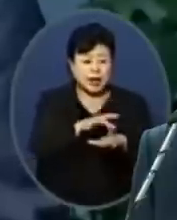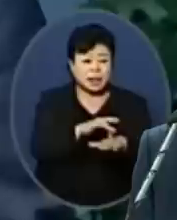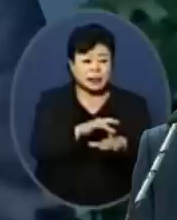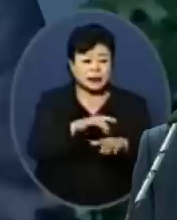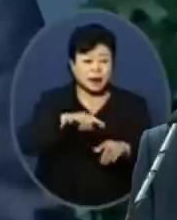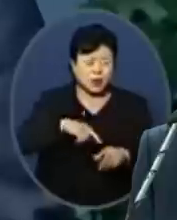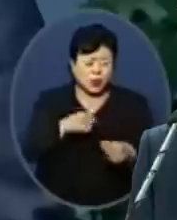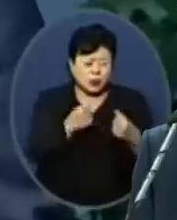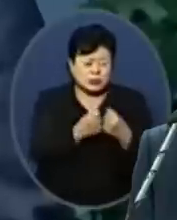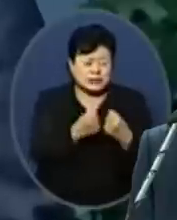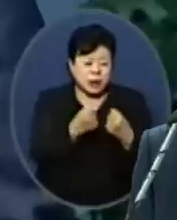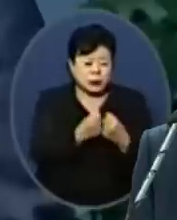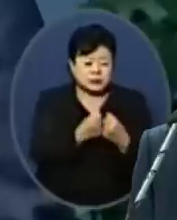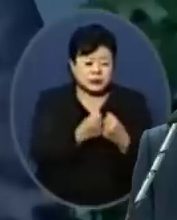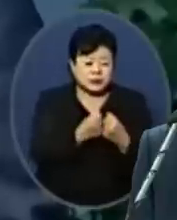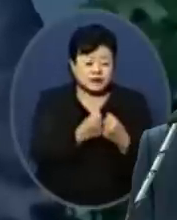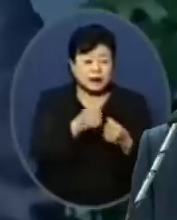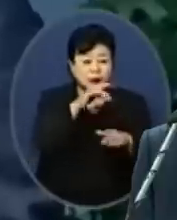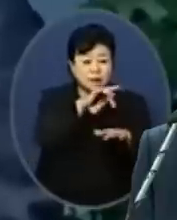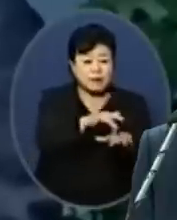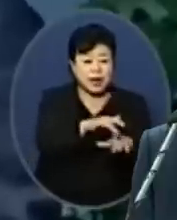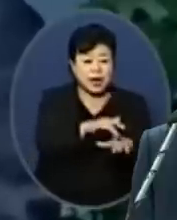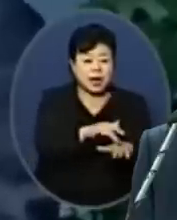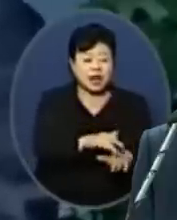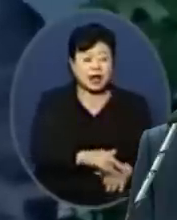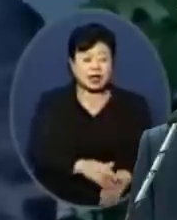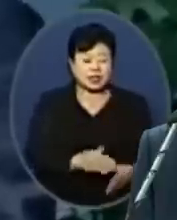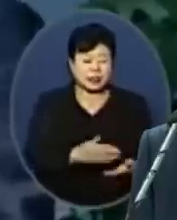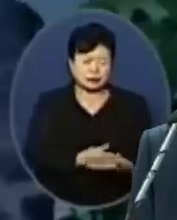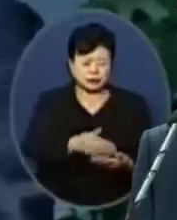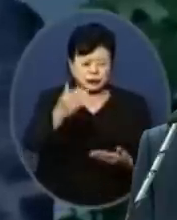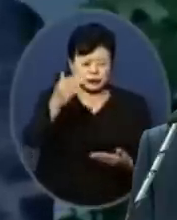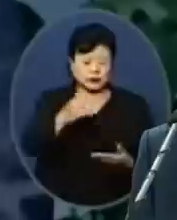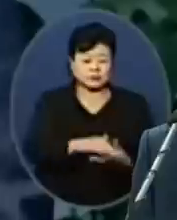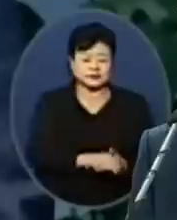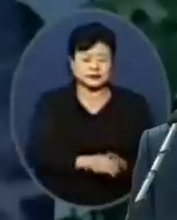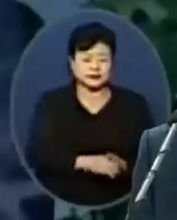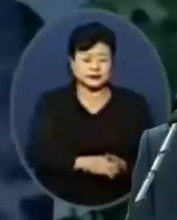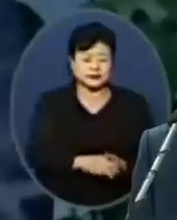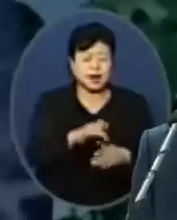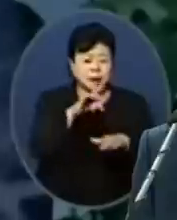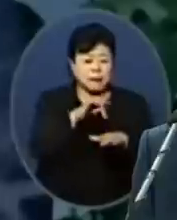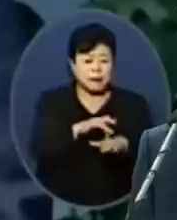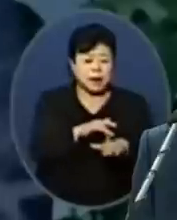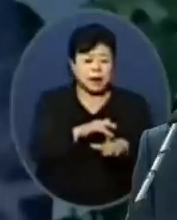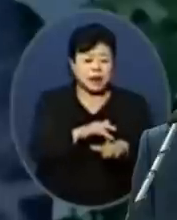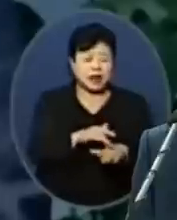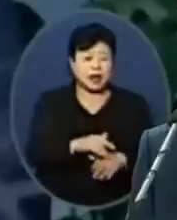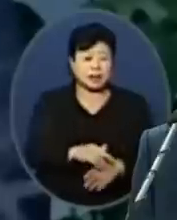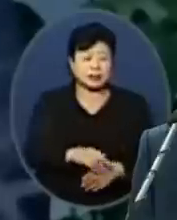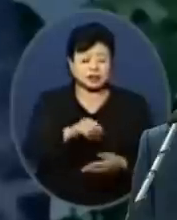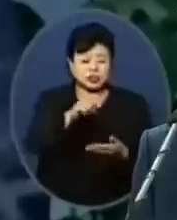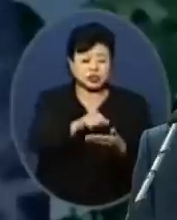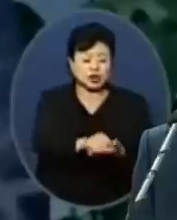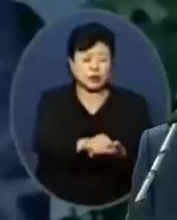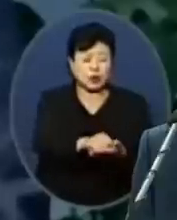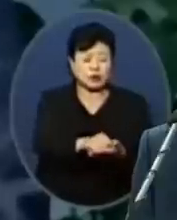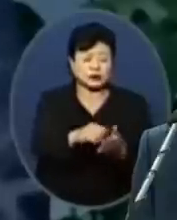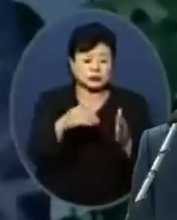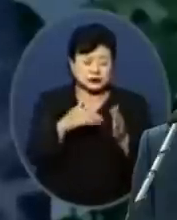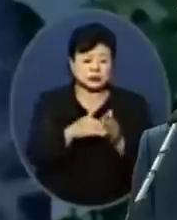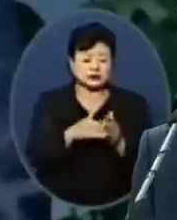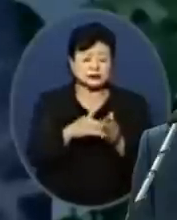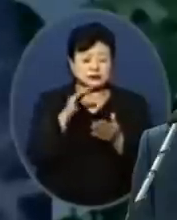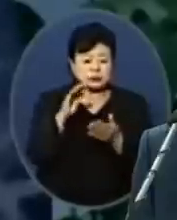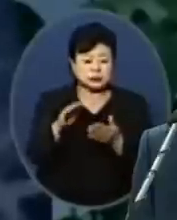홀로 싸우셔서 마귀의 무장을 해제하고 마귀를 정복시켜 놓고 난 다음에